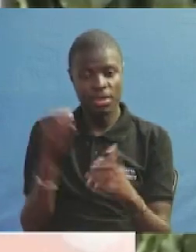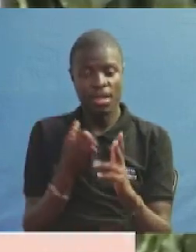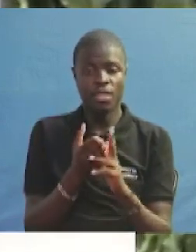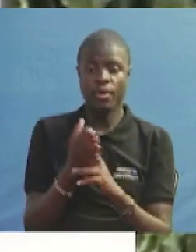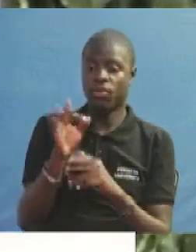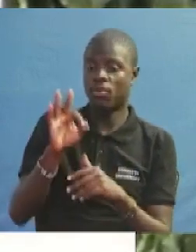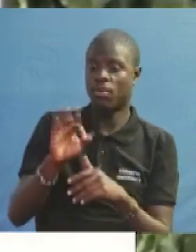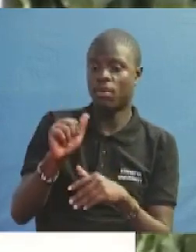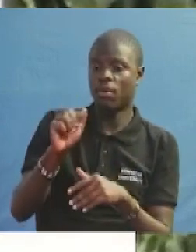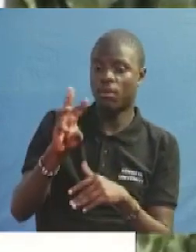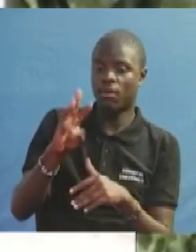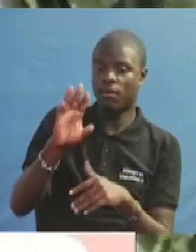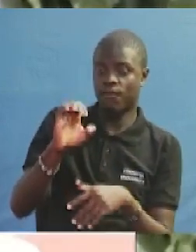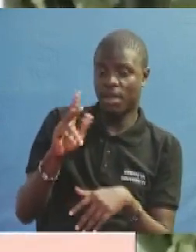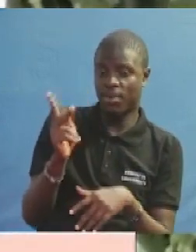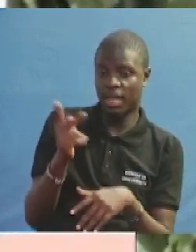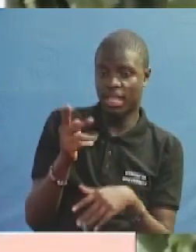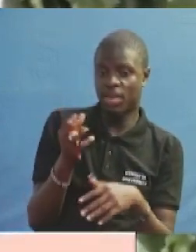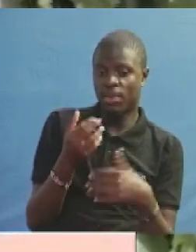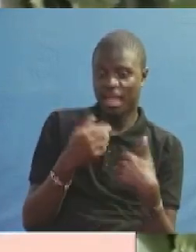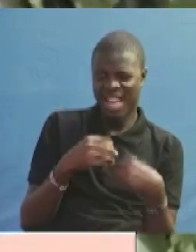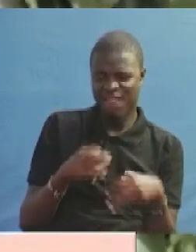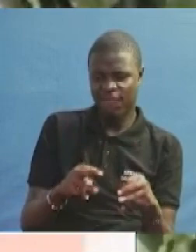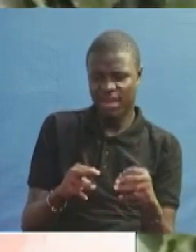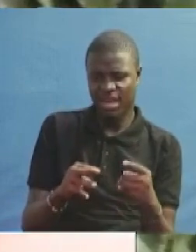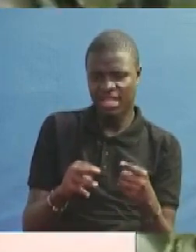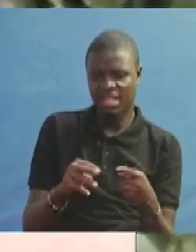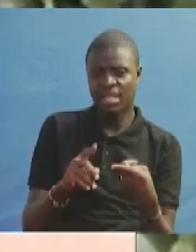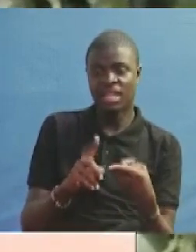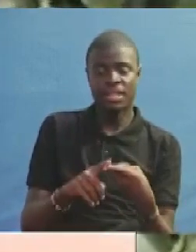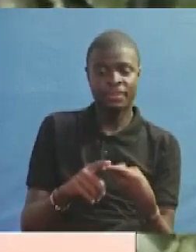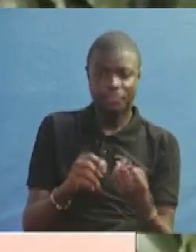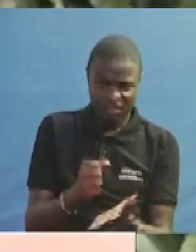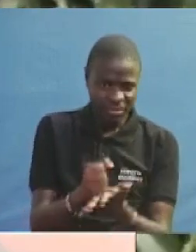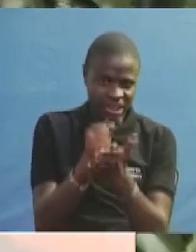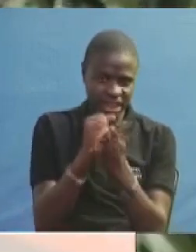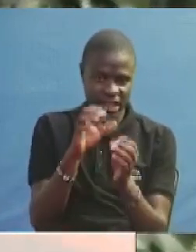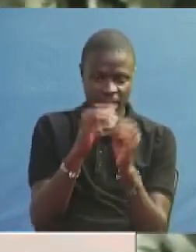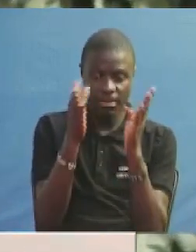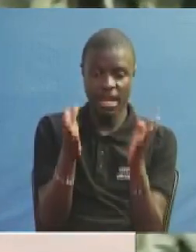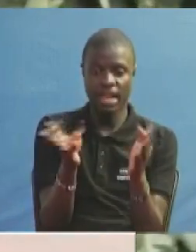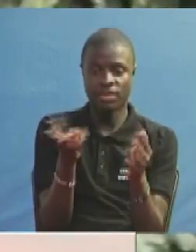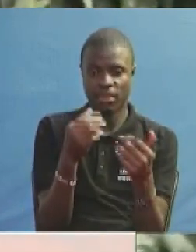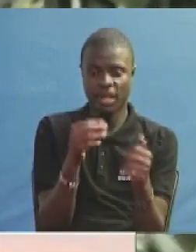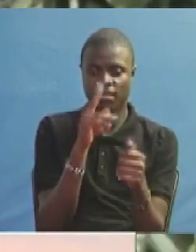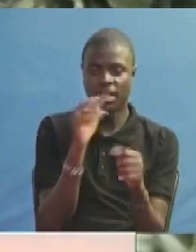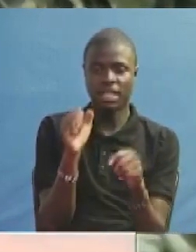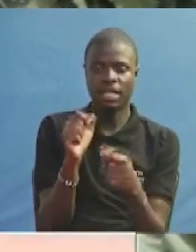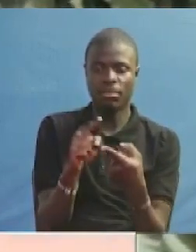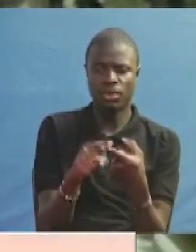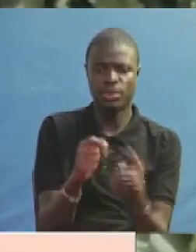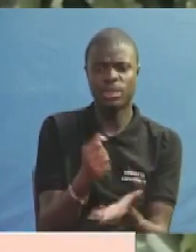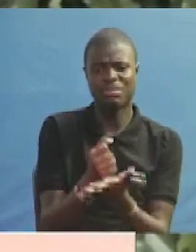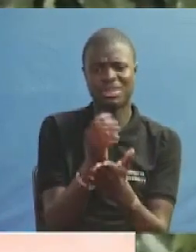Kenya, we've managed to help the learners express those problems, and they've also been able to sponsor a few of